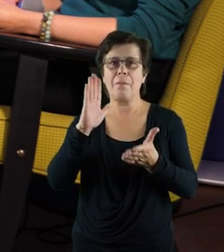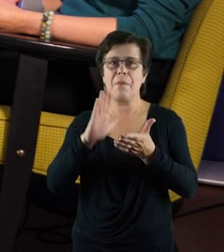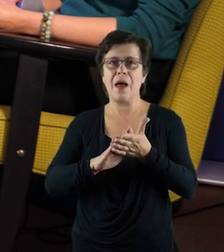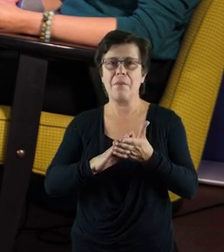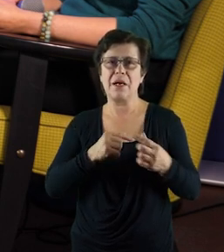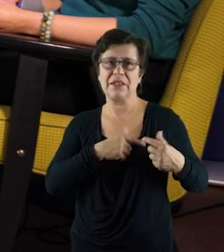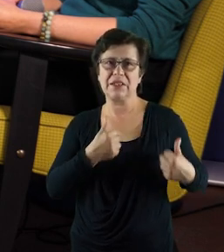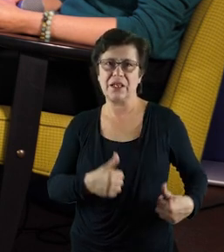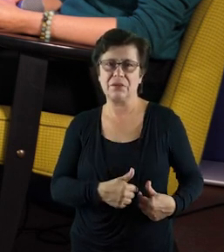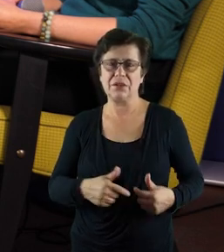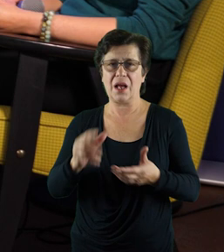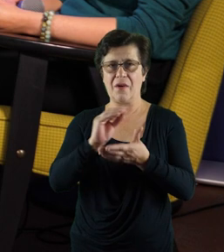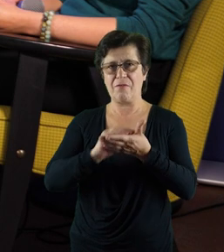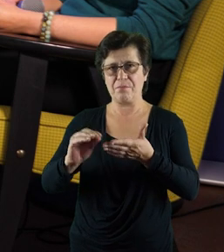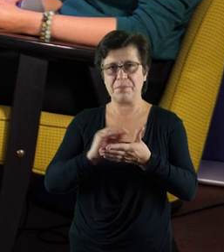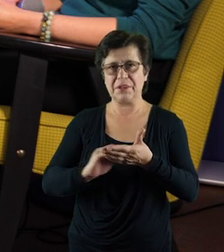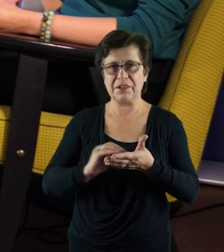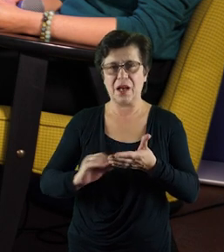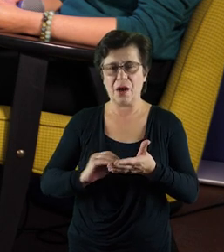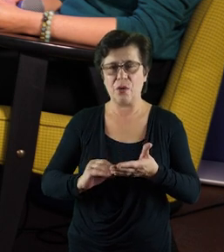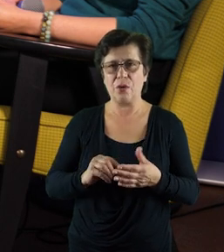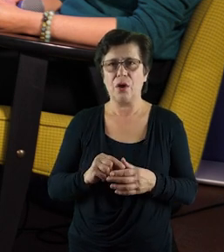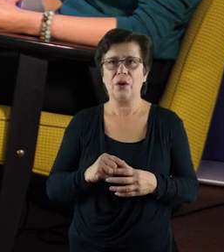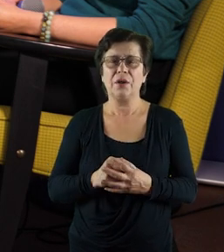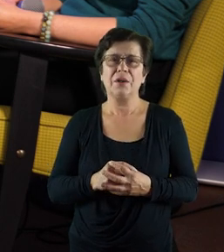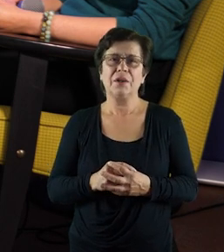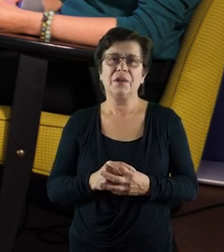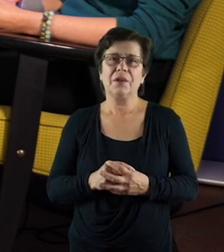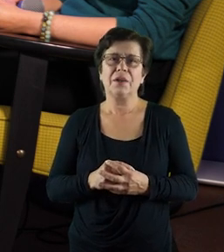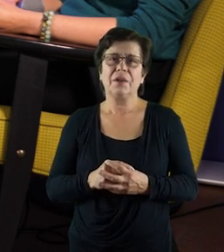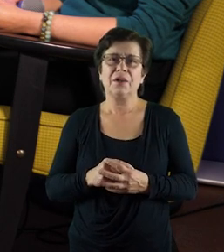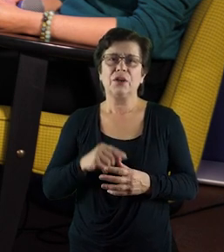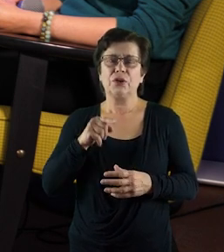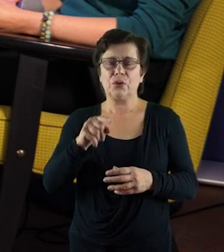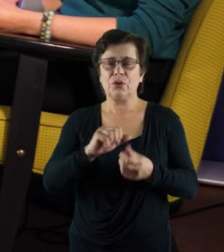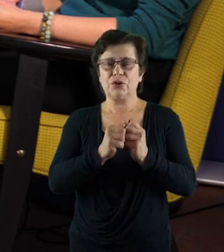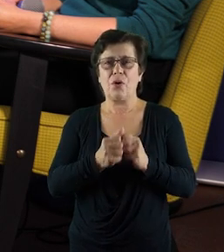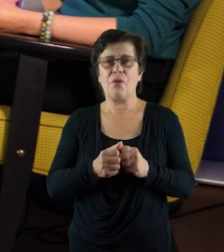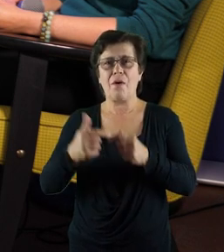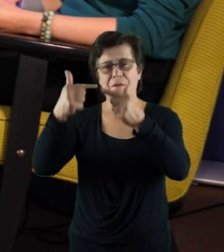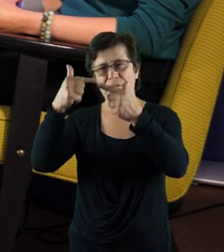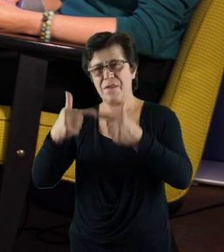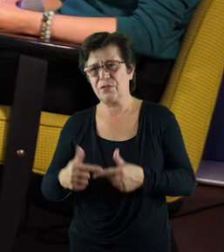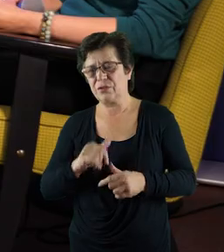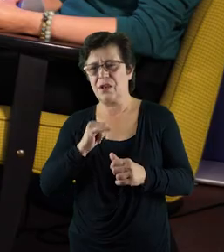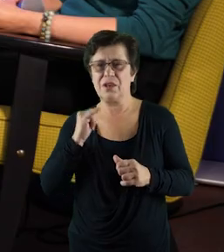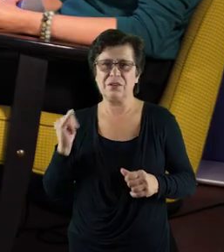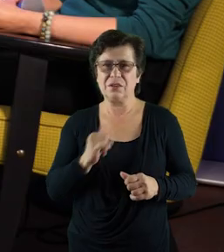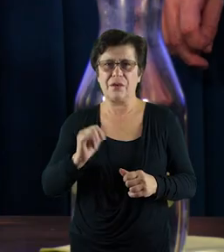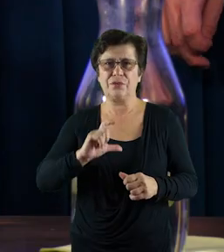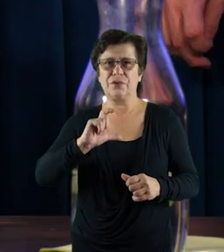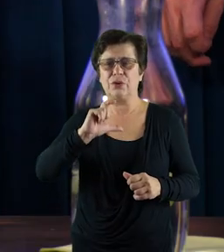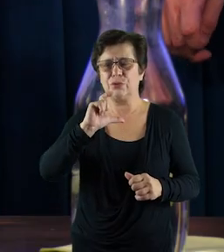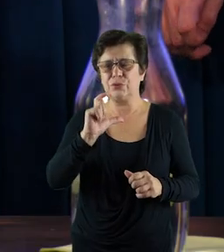Arthur Sandauer określił jako figurę eksplozyjną. Czyli to są wiersze, w których ciągle coś eksploduje. Nie wiem,